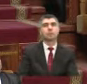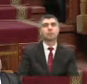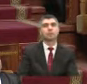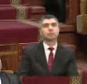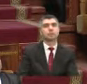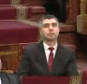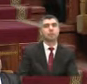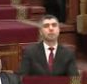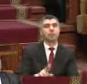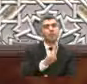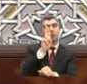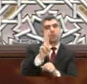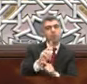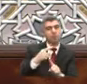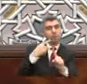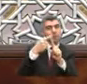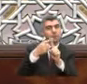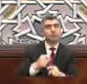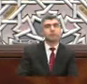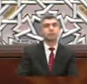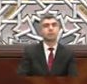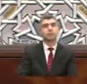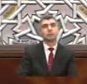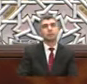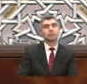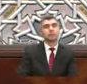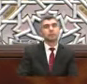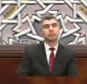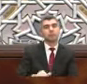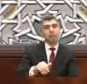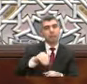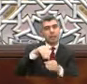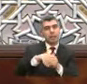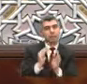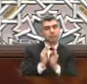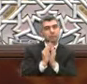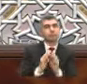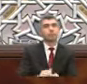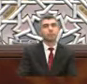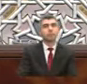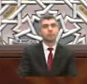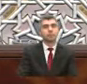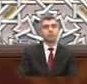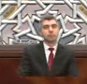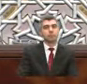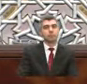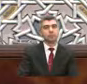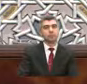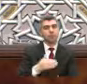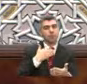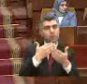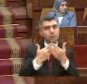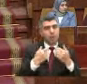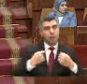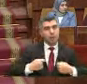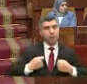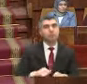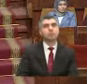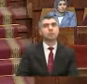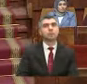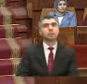تعقيب اضافي اخر لفريق العداله والتنميه، تفضل سيد النائب. شكرا سيد الرئيس.